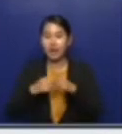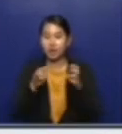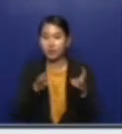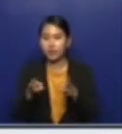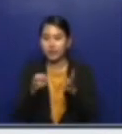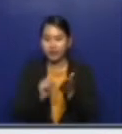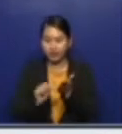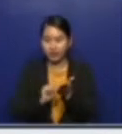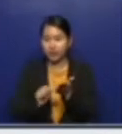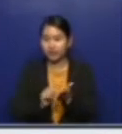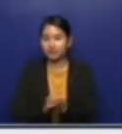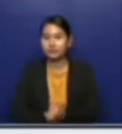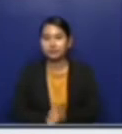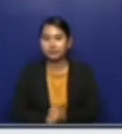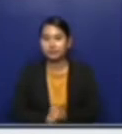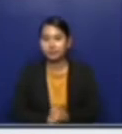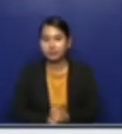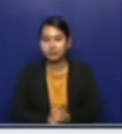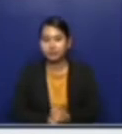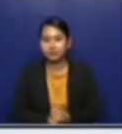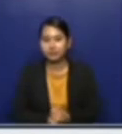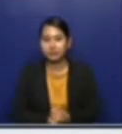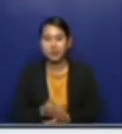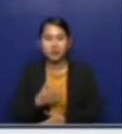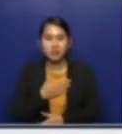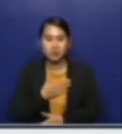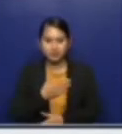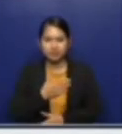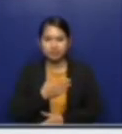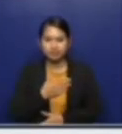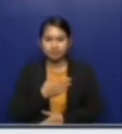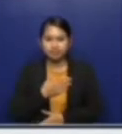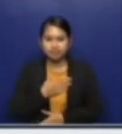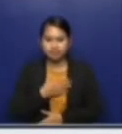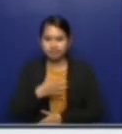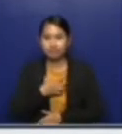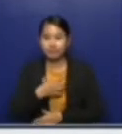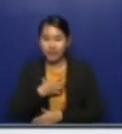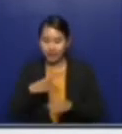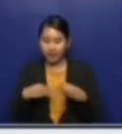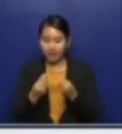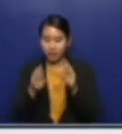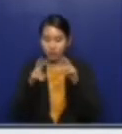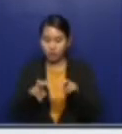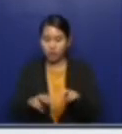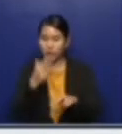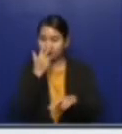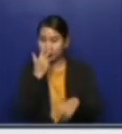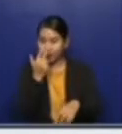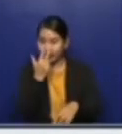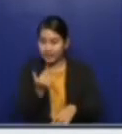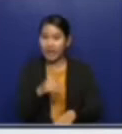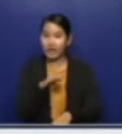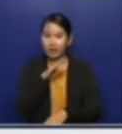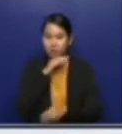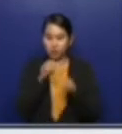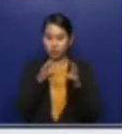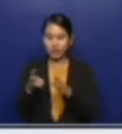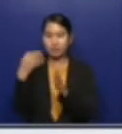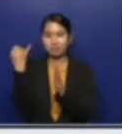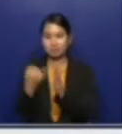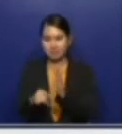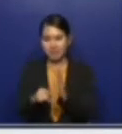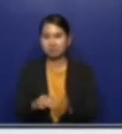ไขผมอยากให้ท่านวิเคราะห์ให้ดีให้แม่นถ้าท่านเลือกผิดเนี่ย